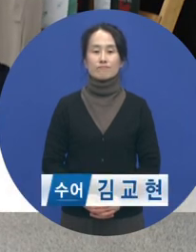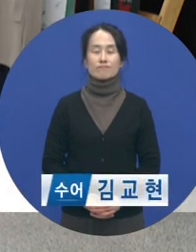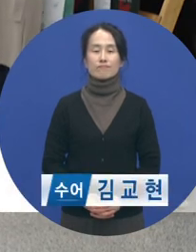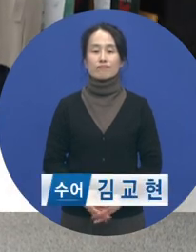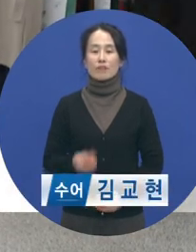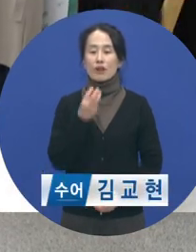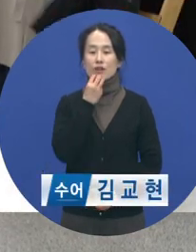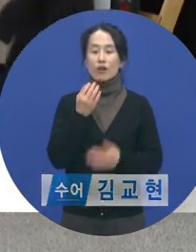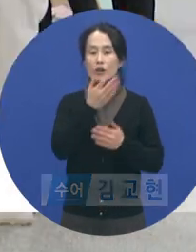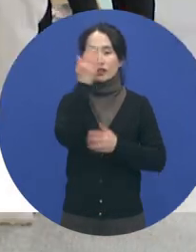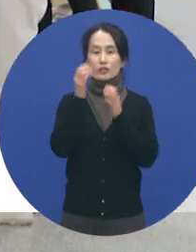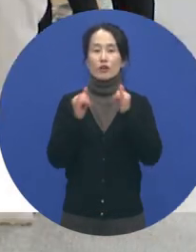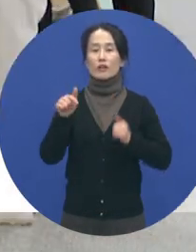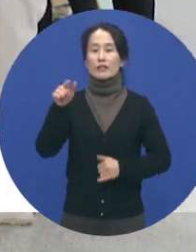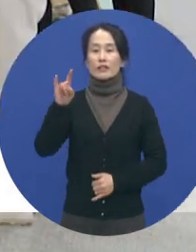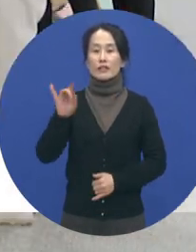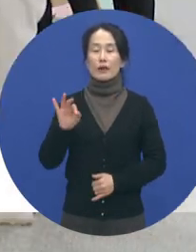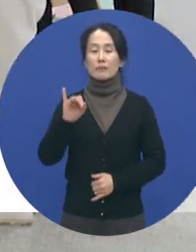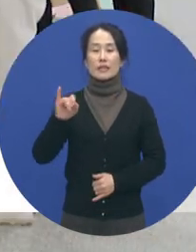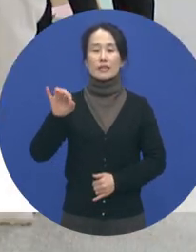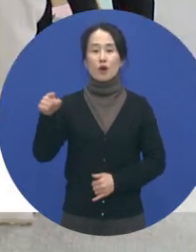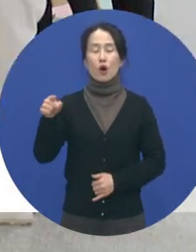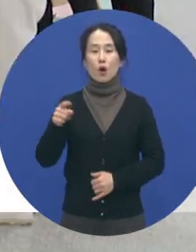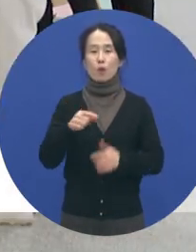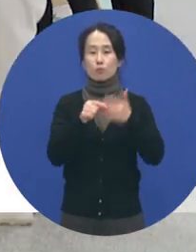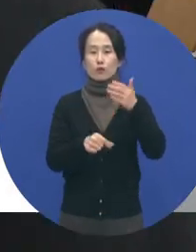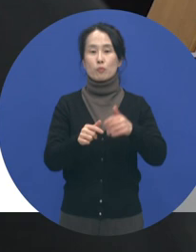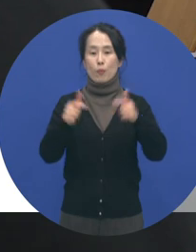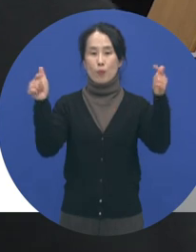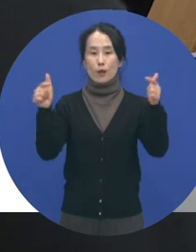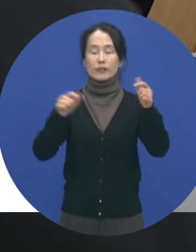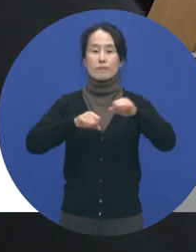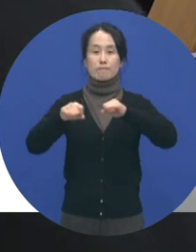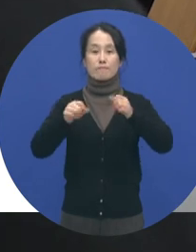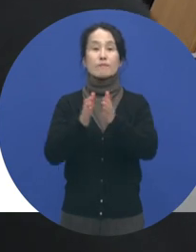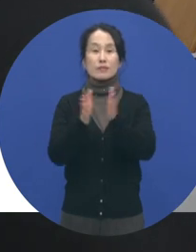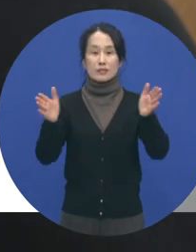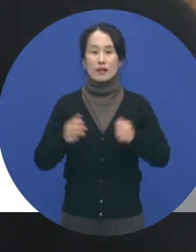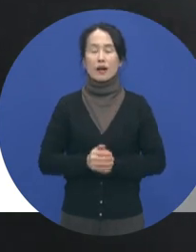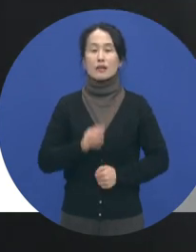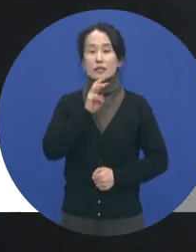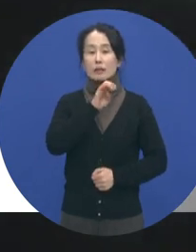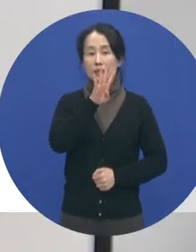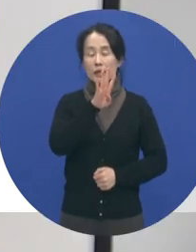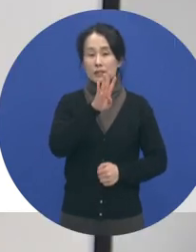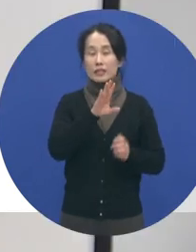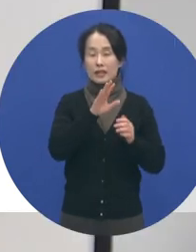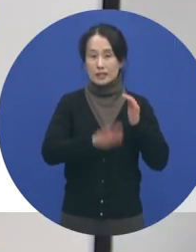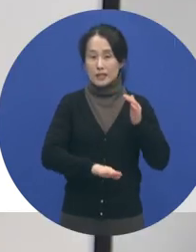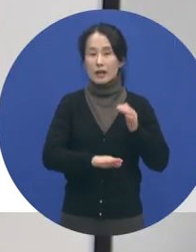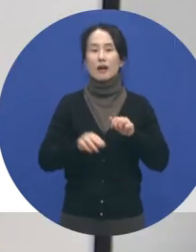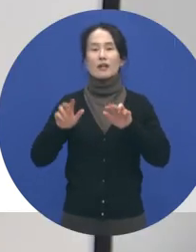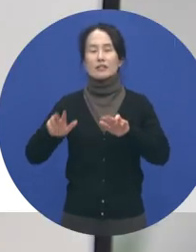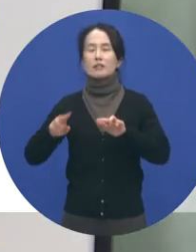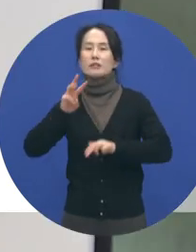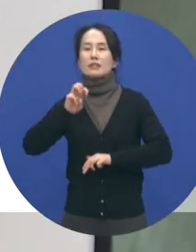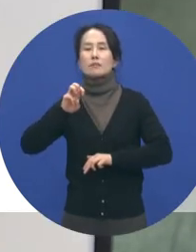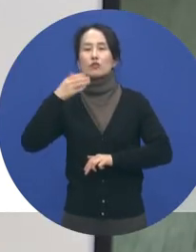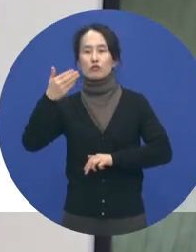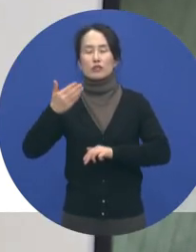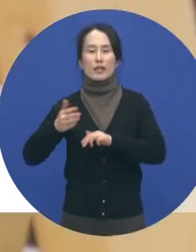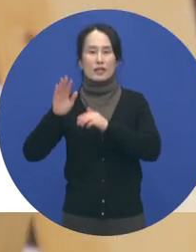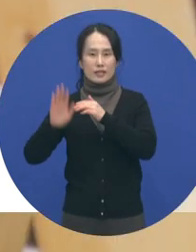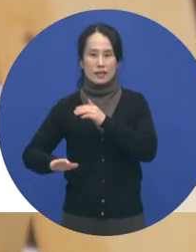경기도가 경기청년 갭이어 프로그램을 올해 확대 시행합니다. 기존 34세 이하 청년에서 39세 이하 청년으로